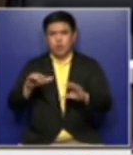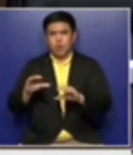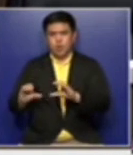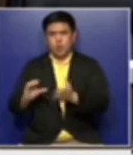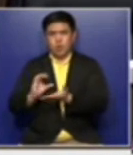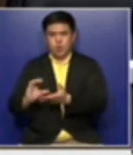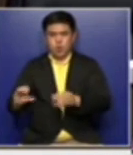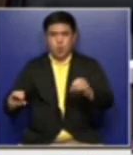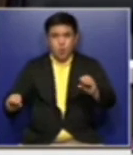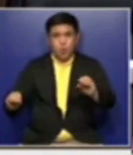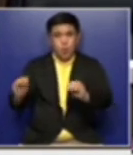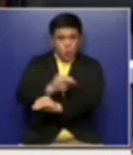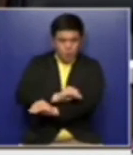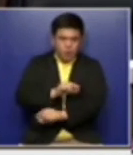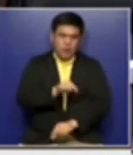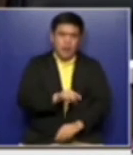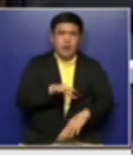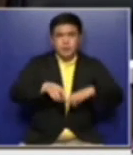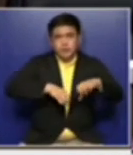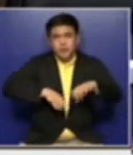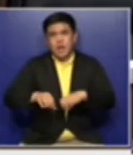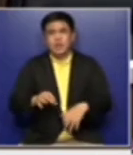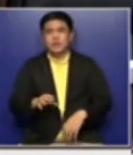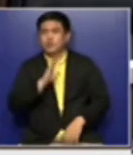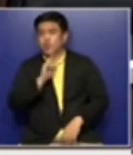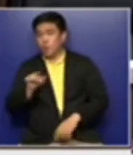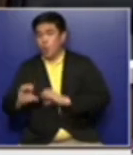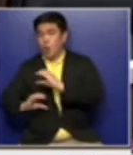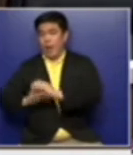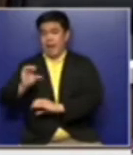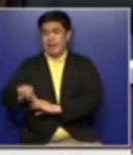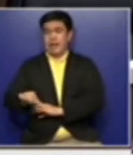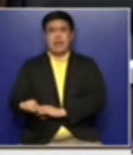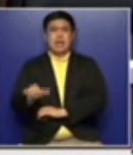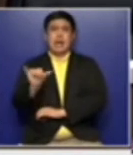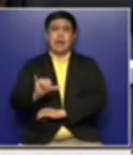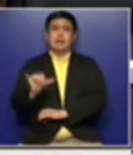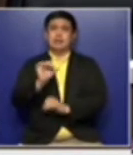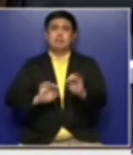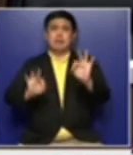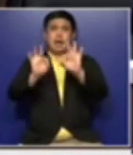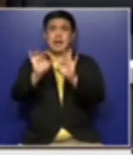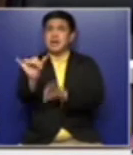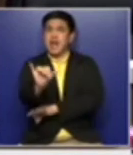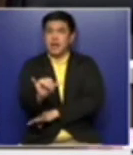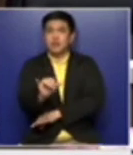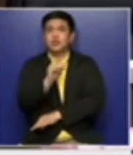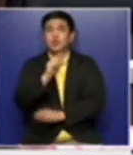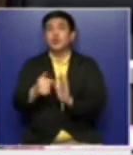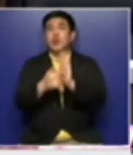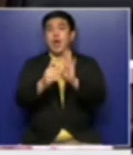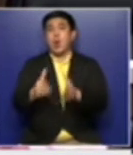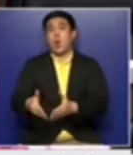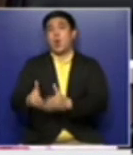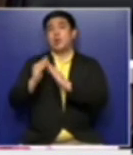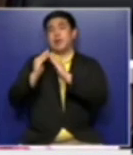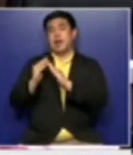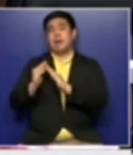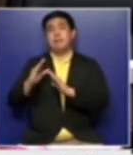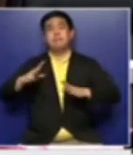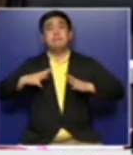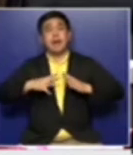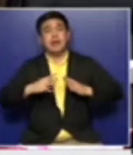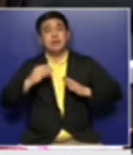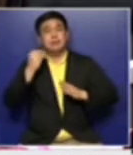งบประมาณโครงการที่ยังไม่มีความจำเป็นอาทิเช่นโครงการก่อสร้างอาคารที่พักที่อยู่อาศั